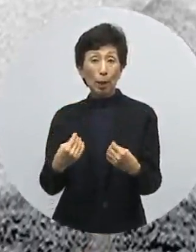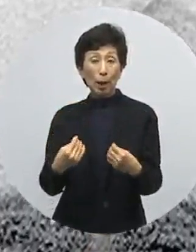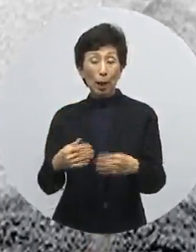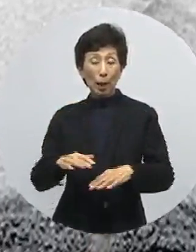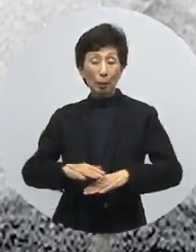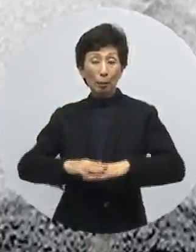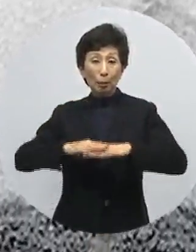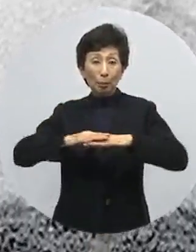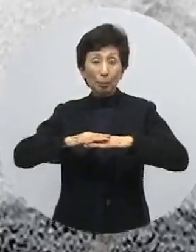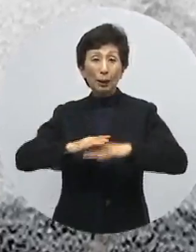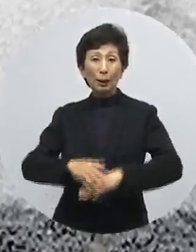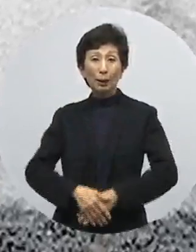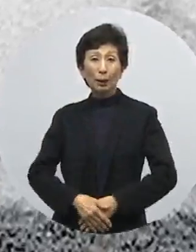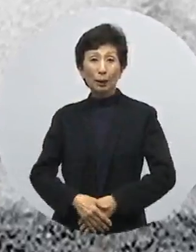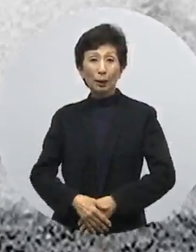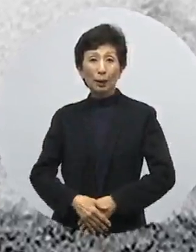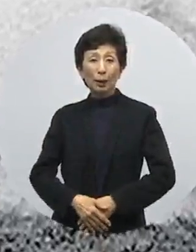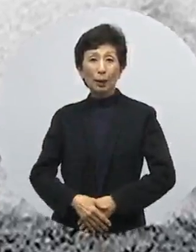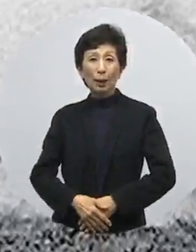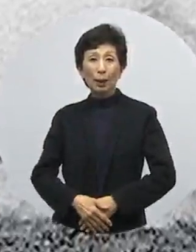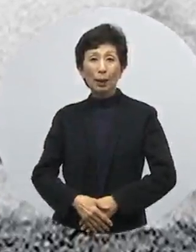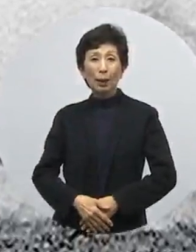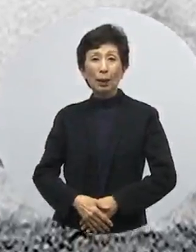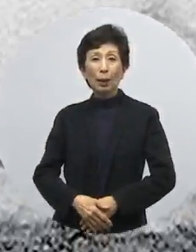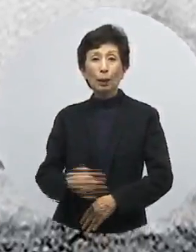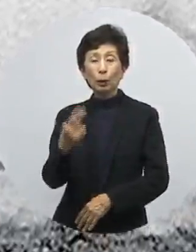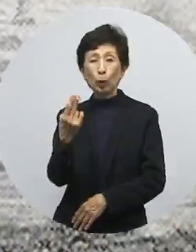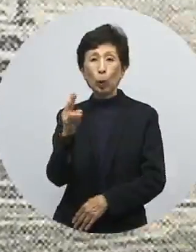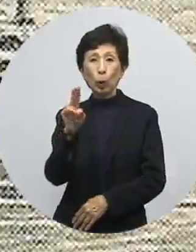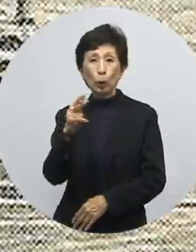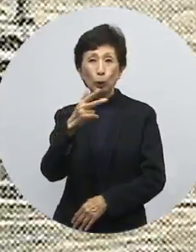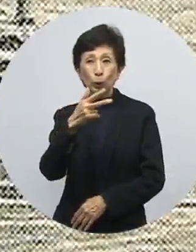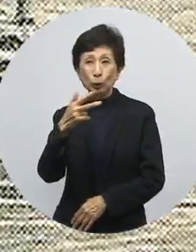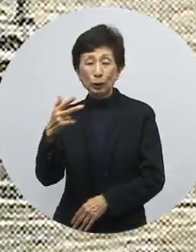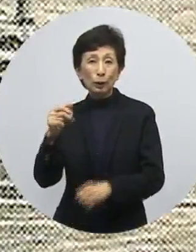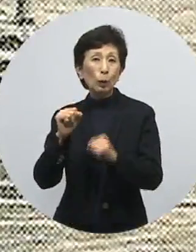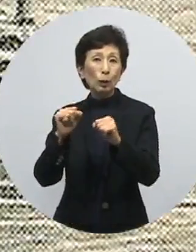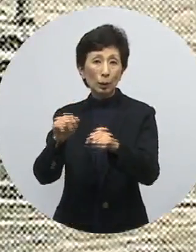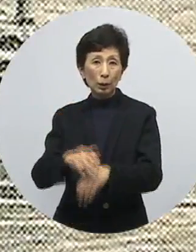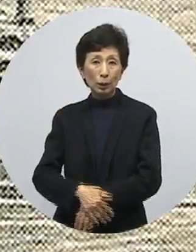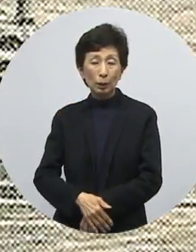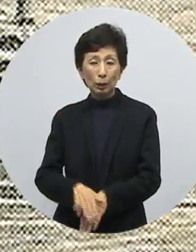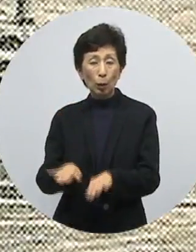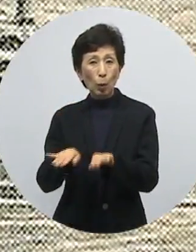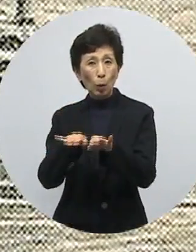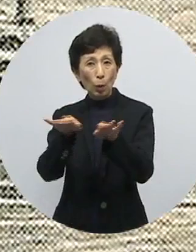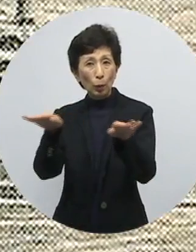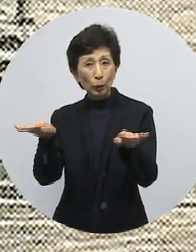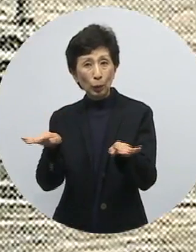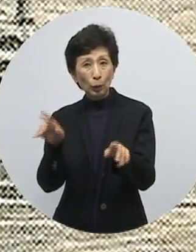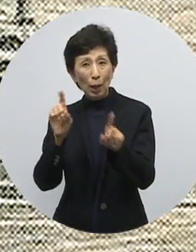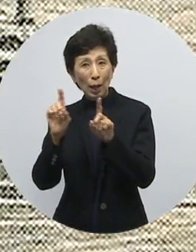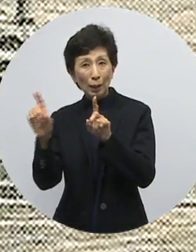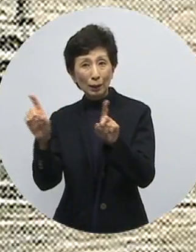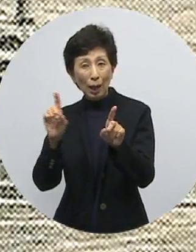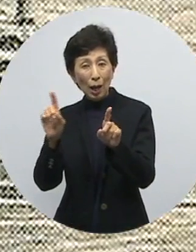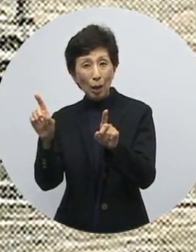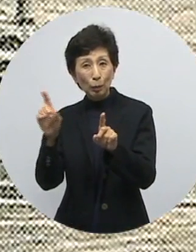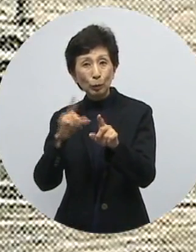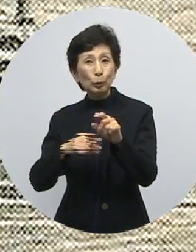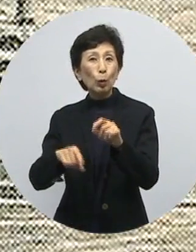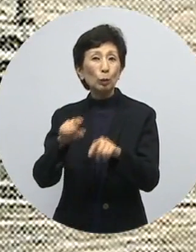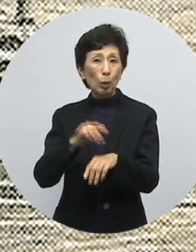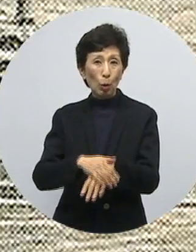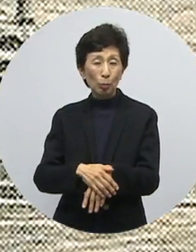塩湯治をしてる、要するに泳ぐとか遊ぶとかそういうことより